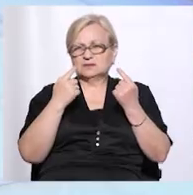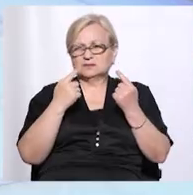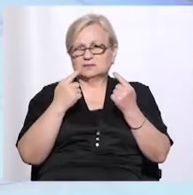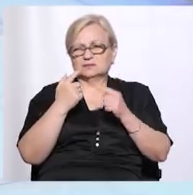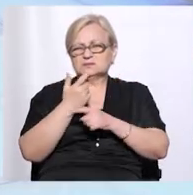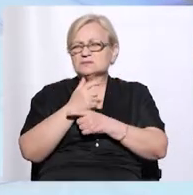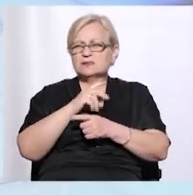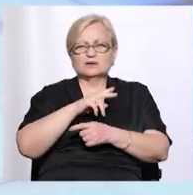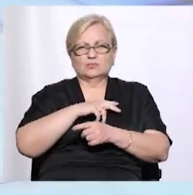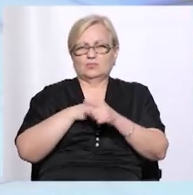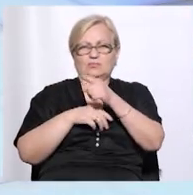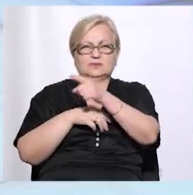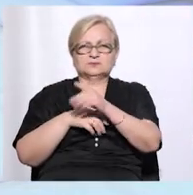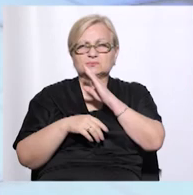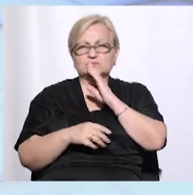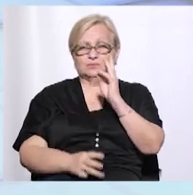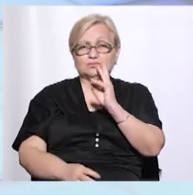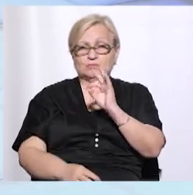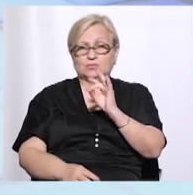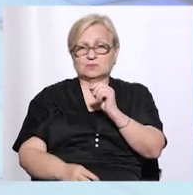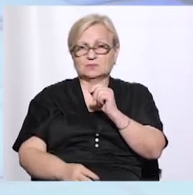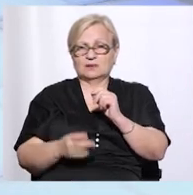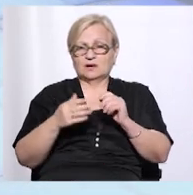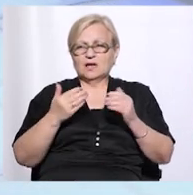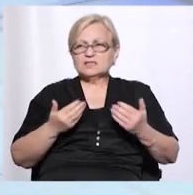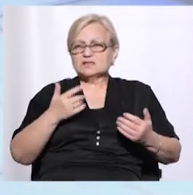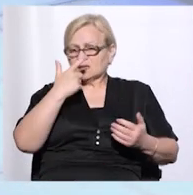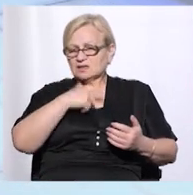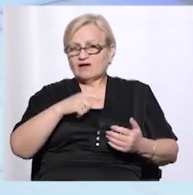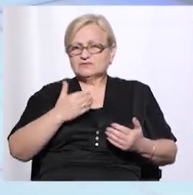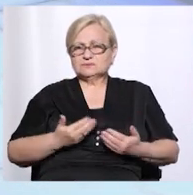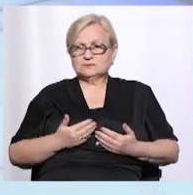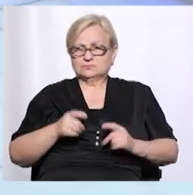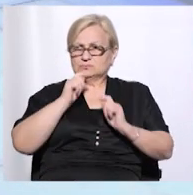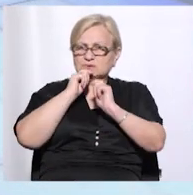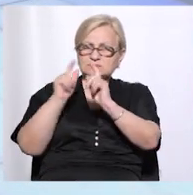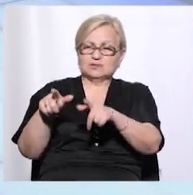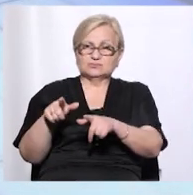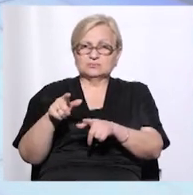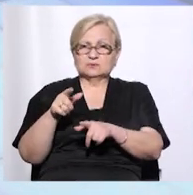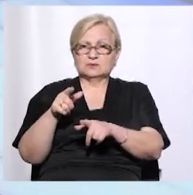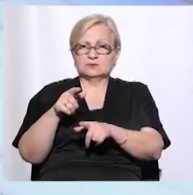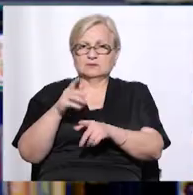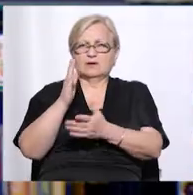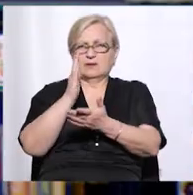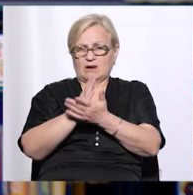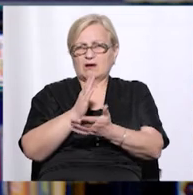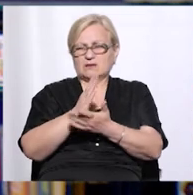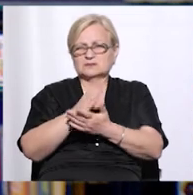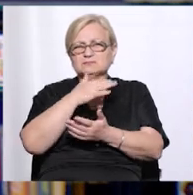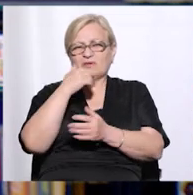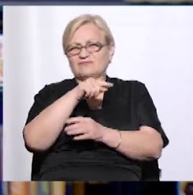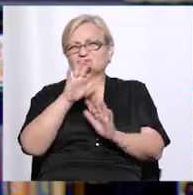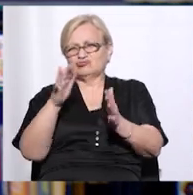გიორგის სიყვარული შორენასადმი, რომ სიცოცხლესაც კი უყოყმანოდ დათმობს და ამის ბევრი ადგილია, ხო,